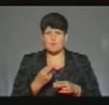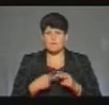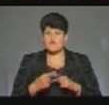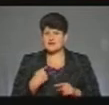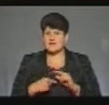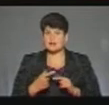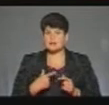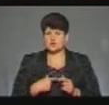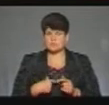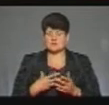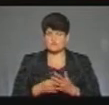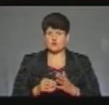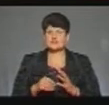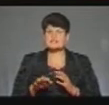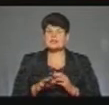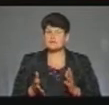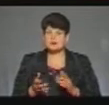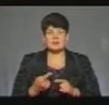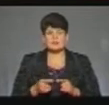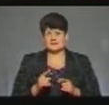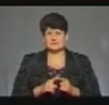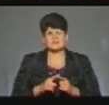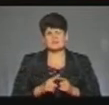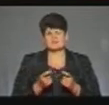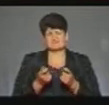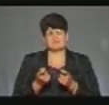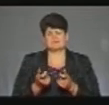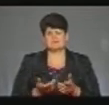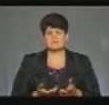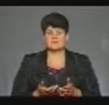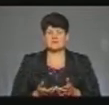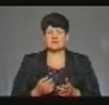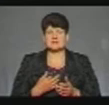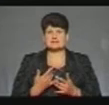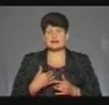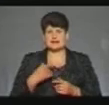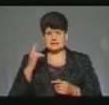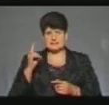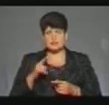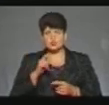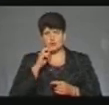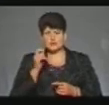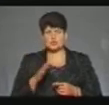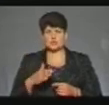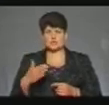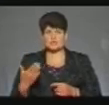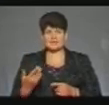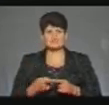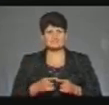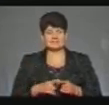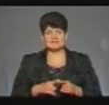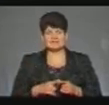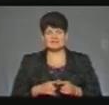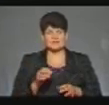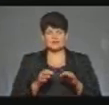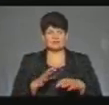землі. Але це, скажімо, дуже нечисленно. Наскільки я знаю, з української сторони таких прецедентів, ну, в принципі,